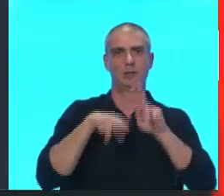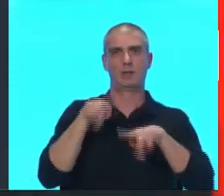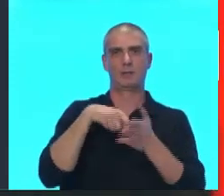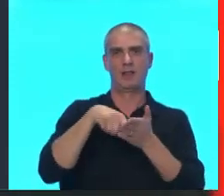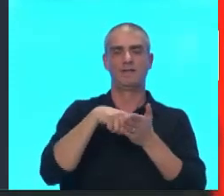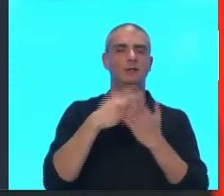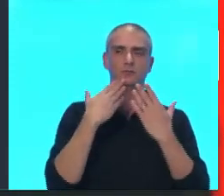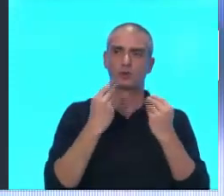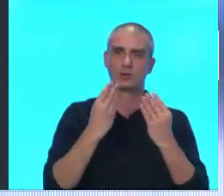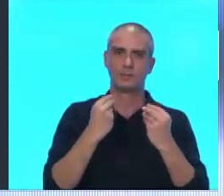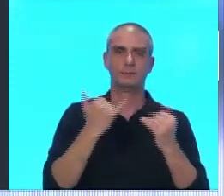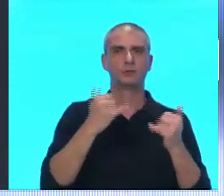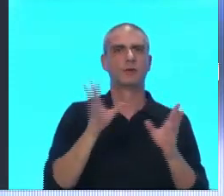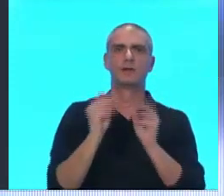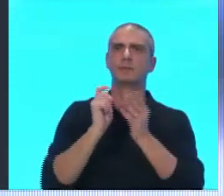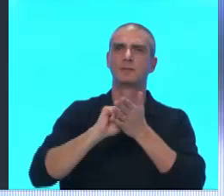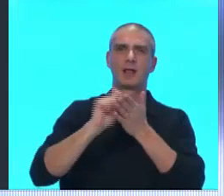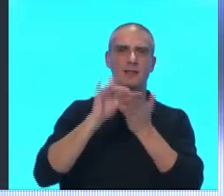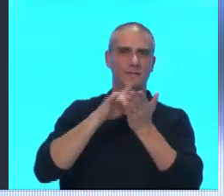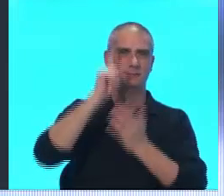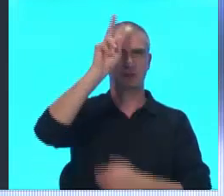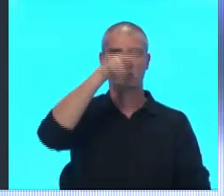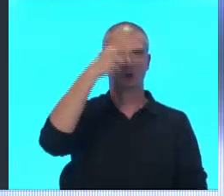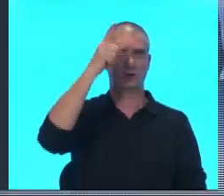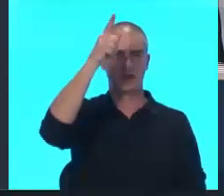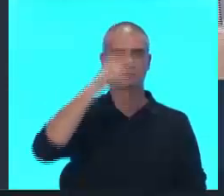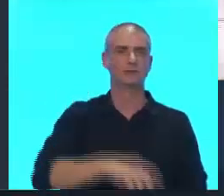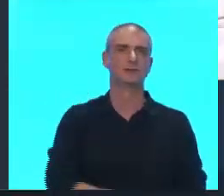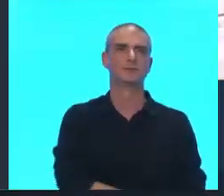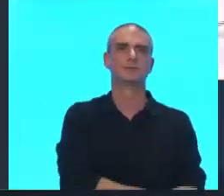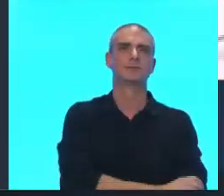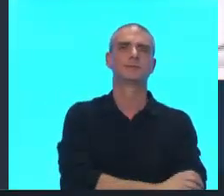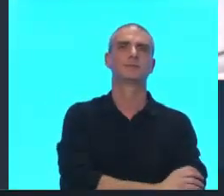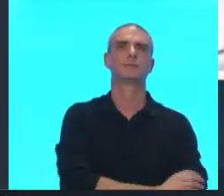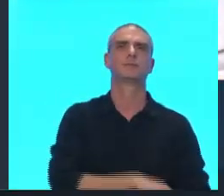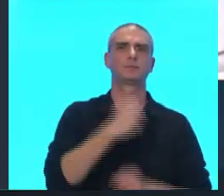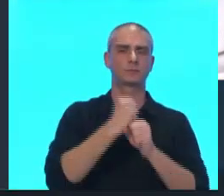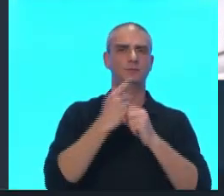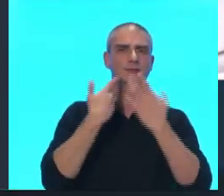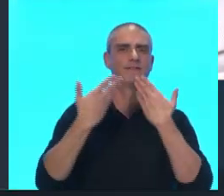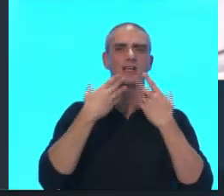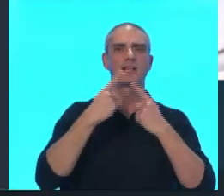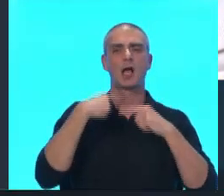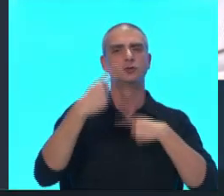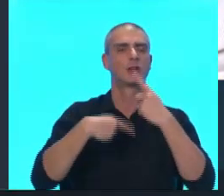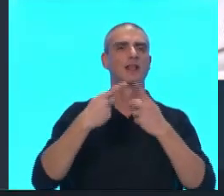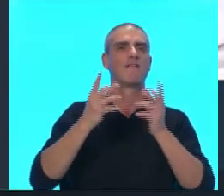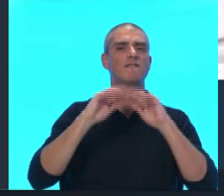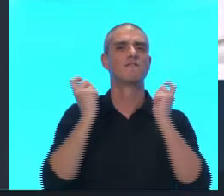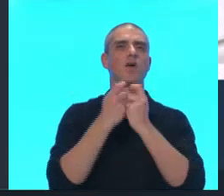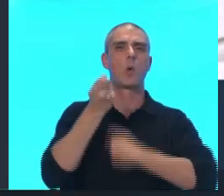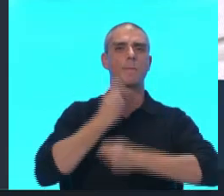גילי, תודה רבה לך. עכשיו אנחנו איתך, שאול אמסטרדמסקי, אתה נמצא בדבוס, שם נערך את הוועידה השנתית של הפורום הכלכלי